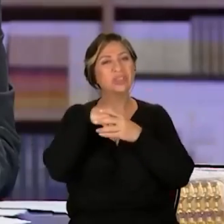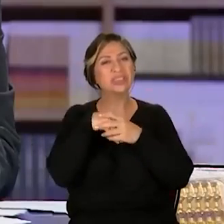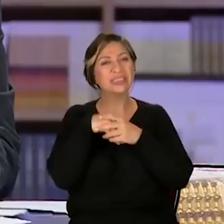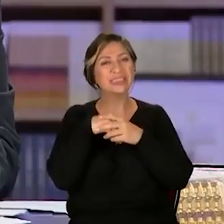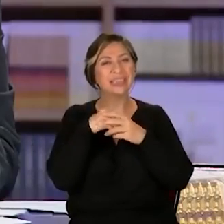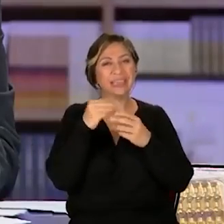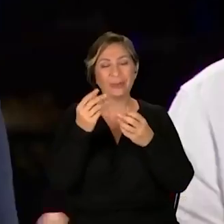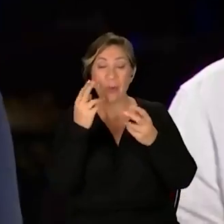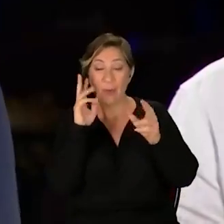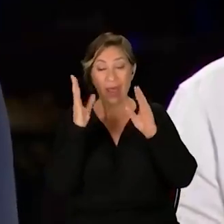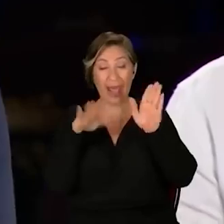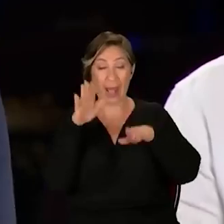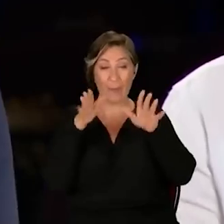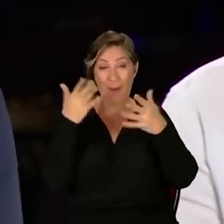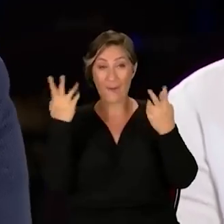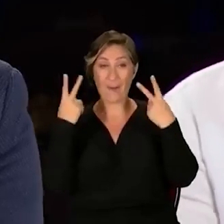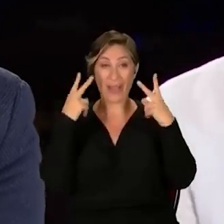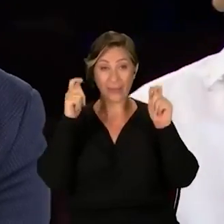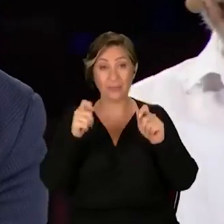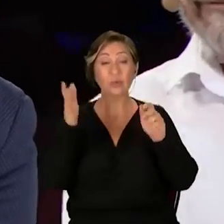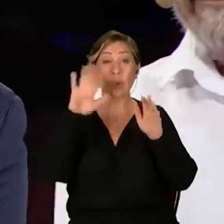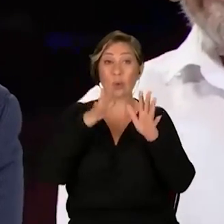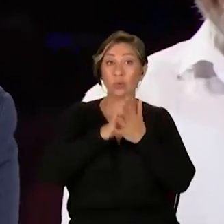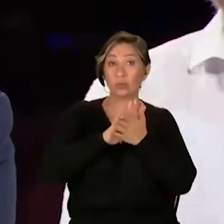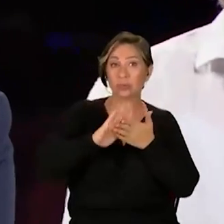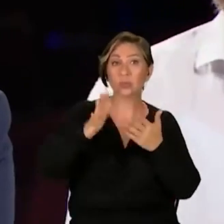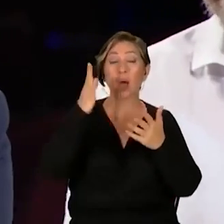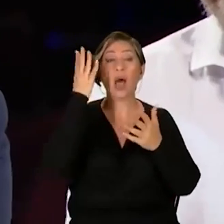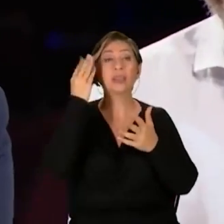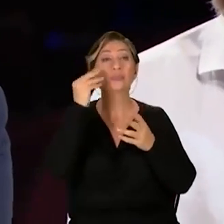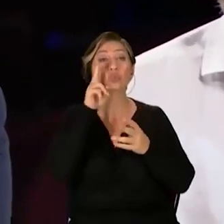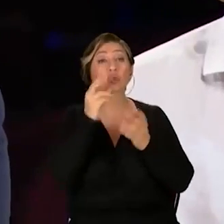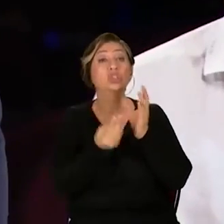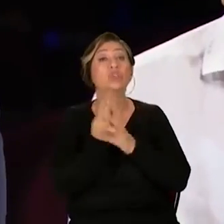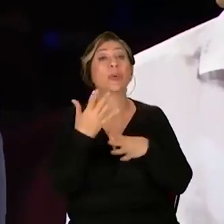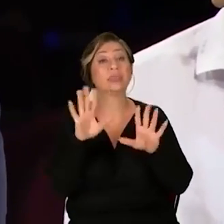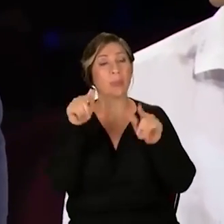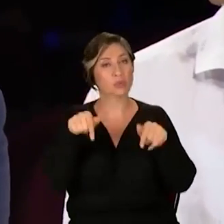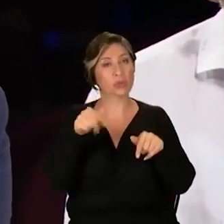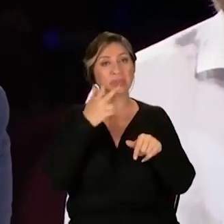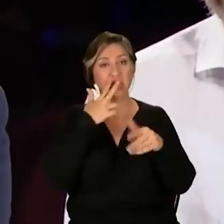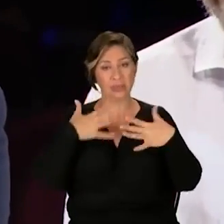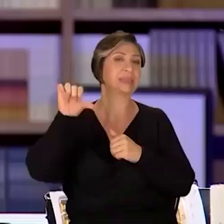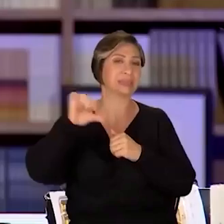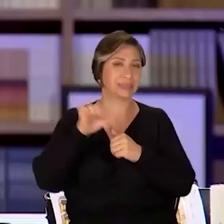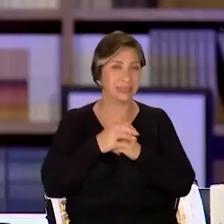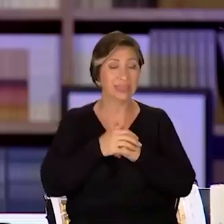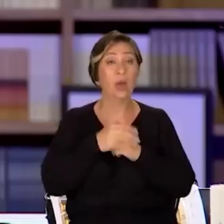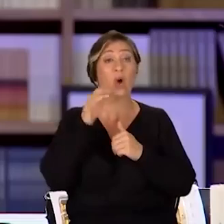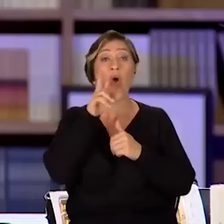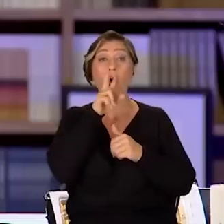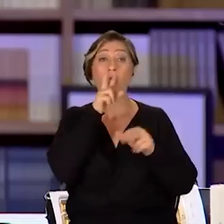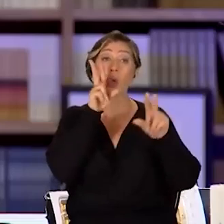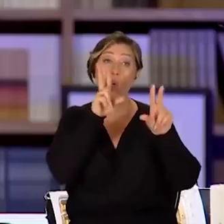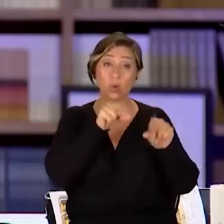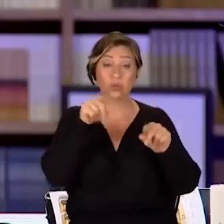olayı köpürtüp pazar payı oluşturma kaygısı. Öte yandan anlamlı sonuçların olmaması. Ama bugün şunu diyebiliriz, sigara sağlığa zararlı. Öğlen uykusu